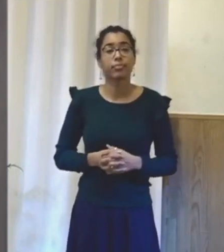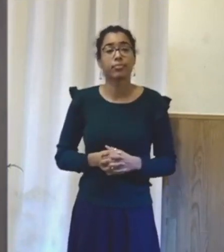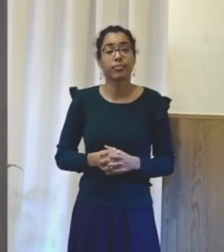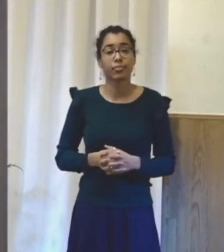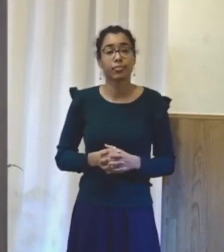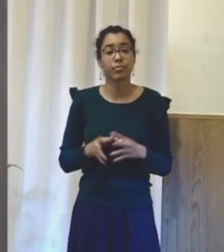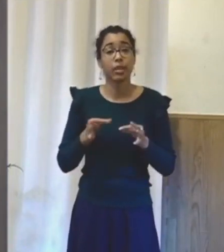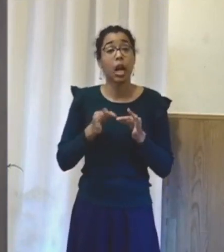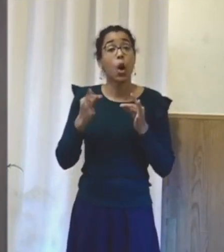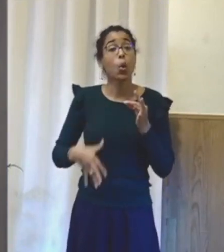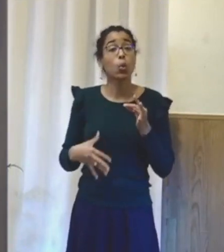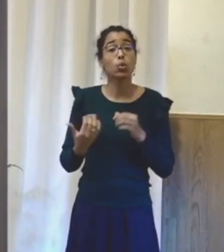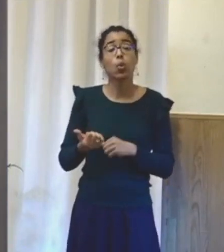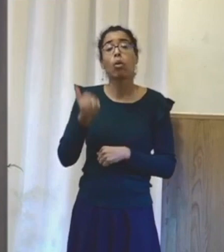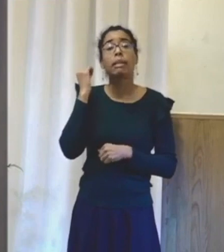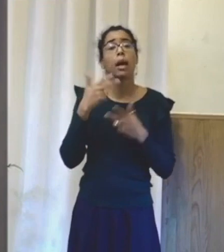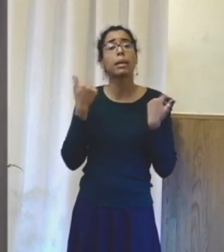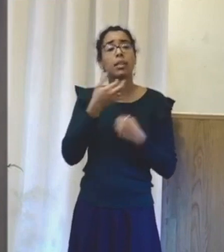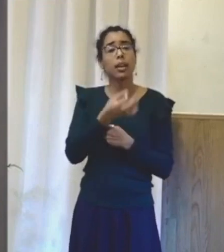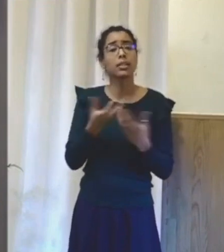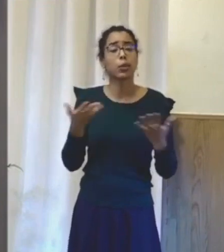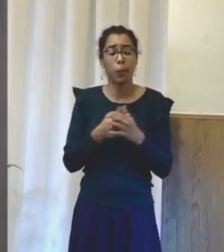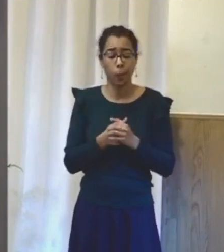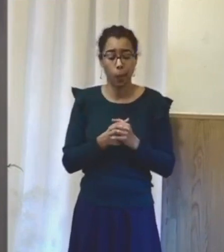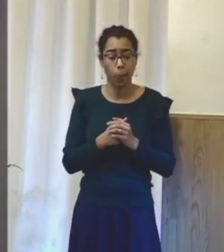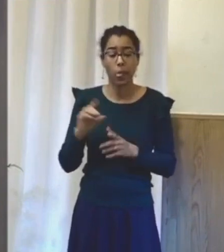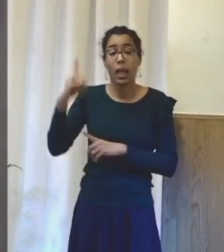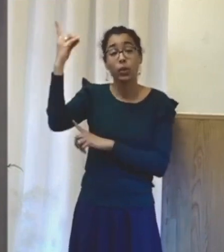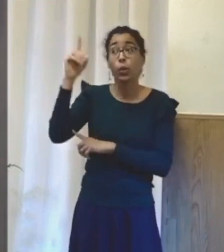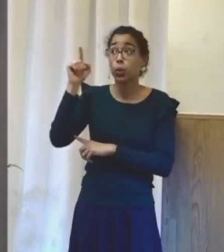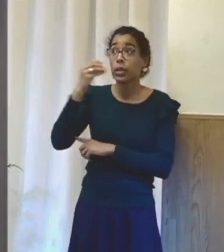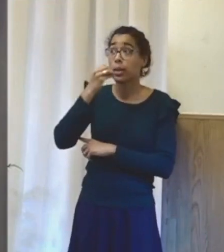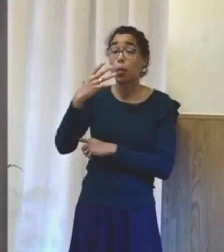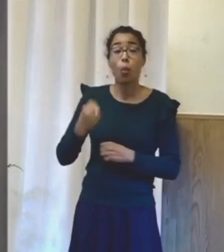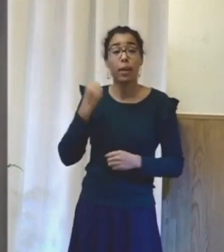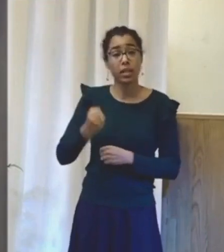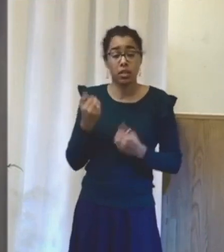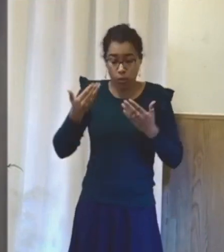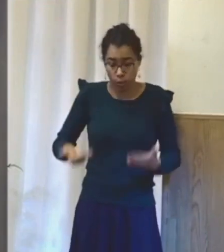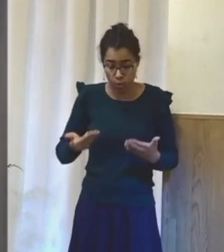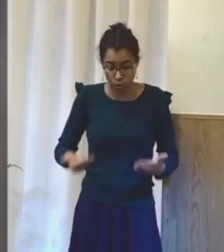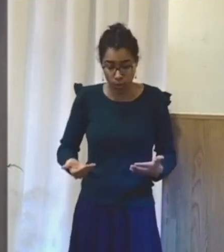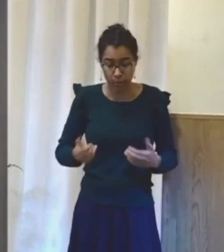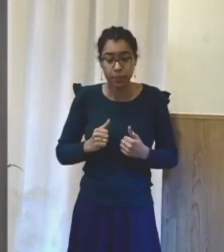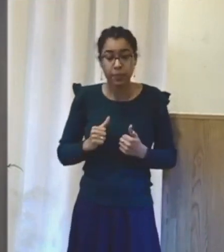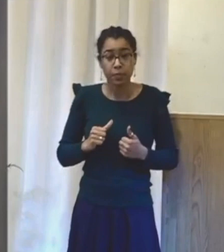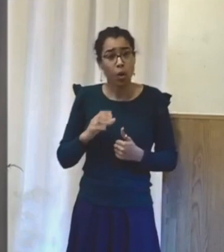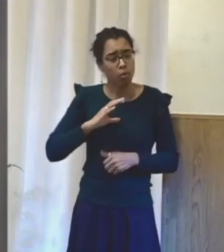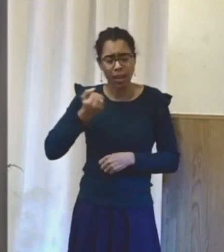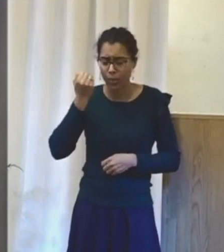pour la conclusion du pasteur hier, il a dit, Dieu est notre bon berger aujourd'hui. Nous avons